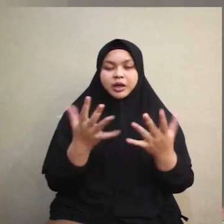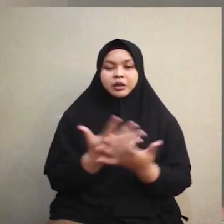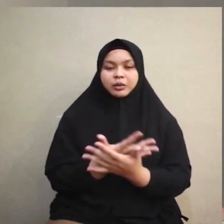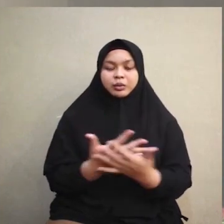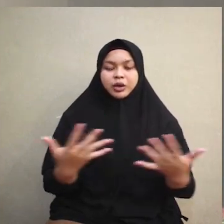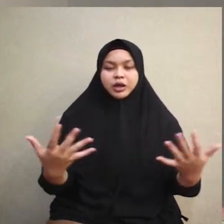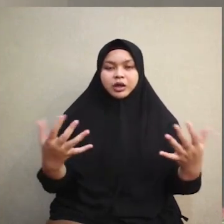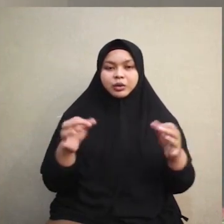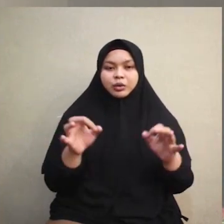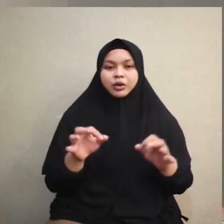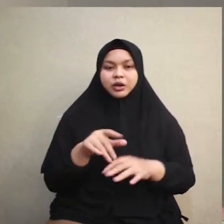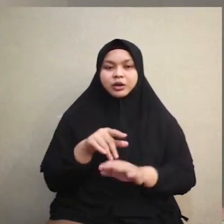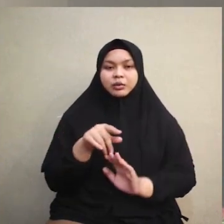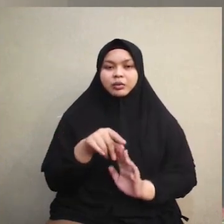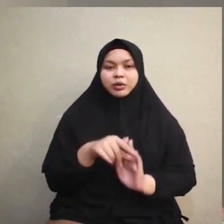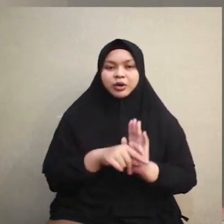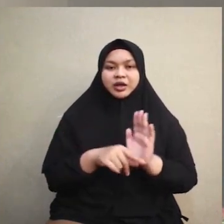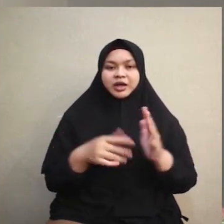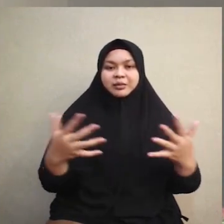gitu